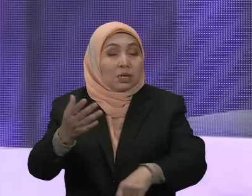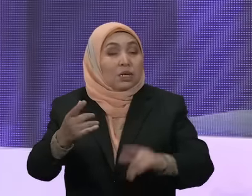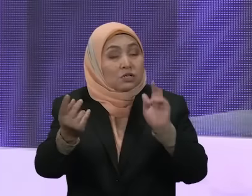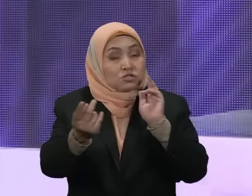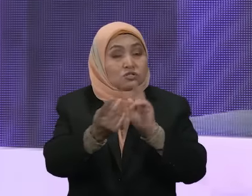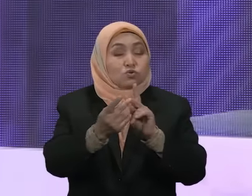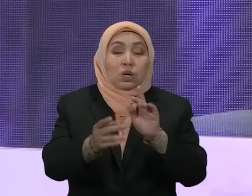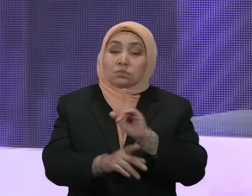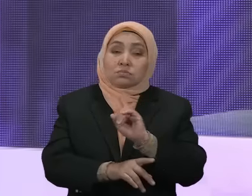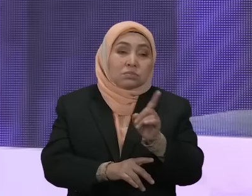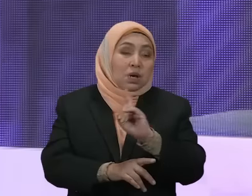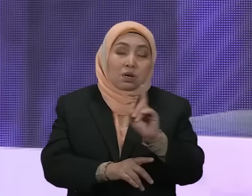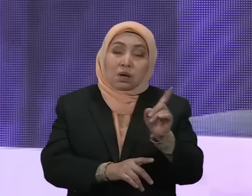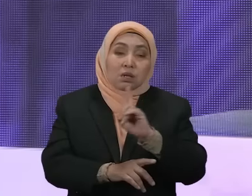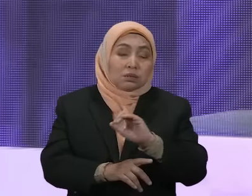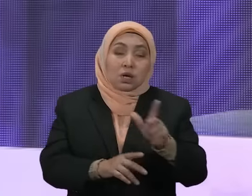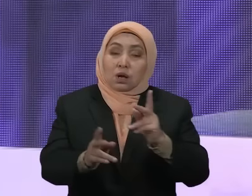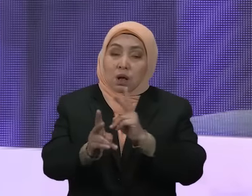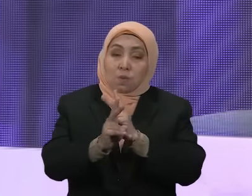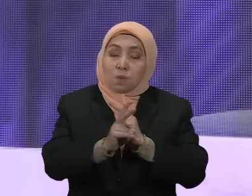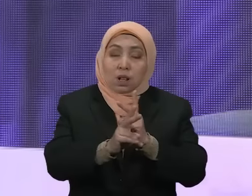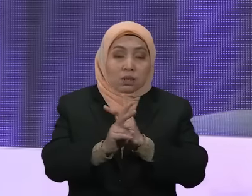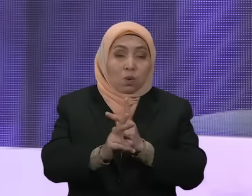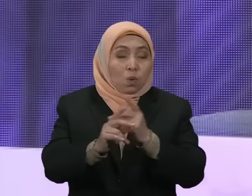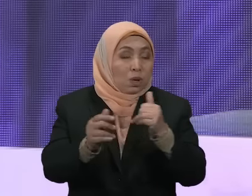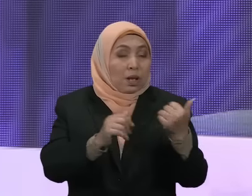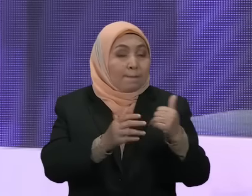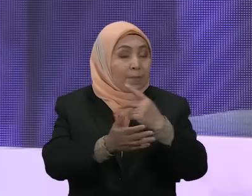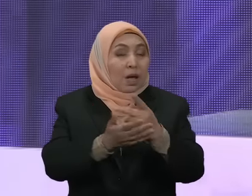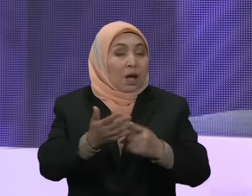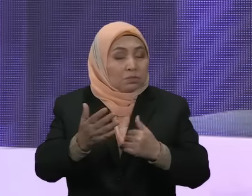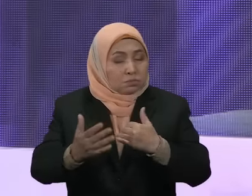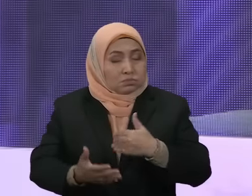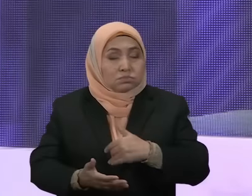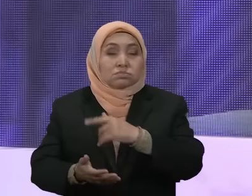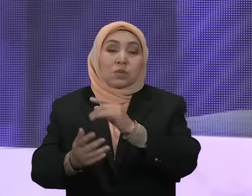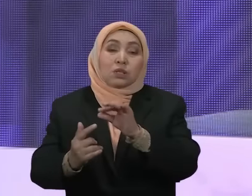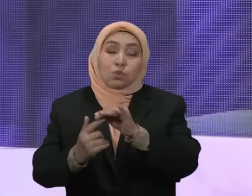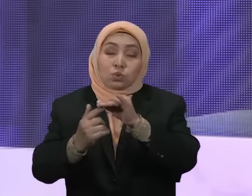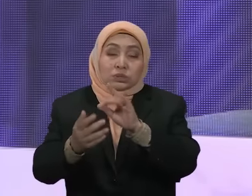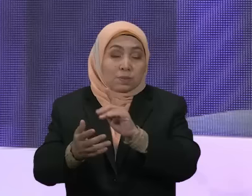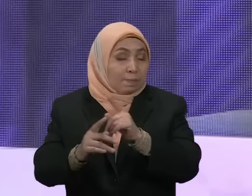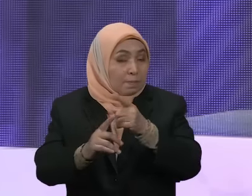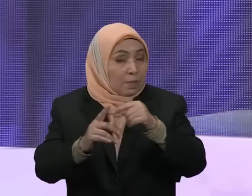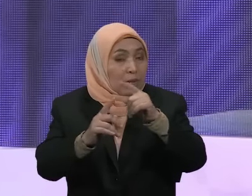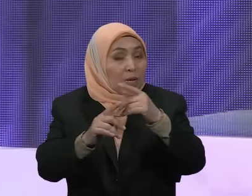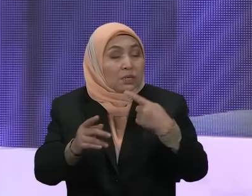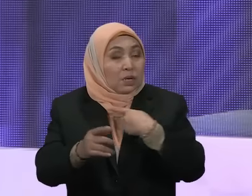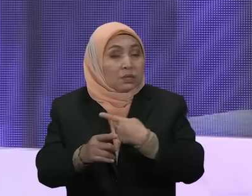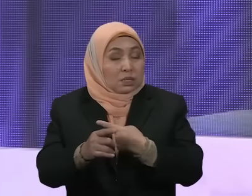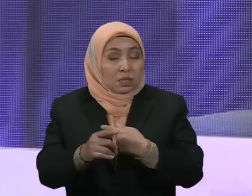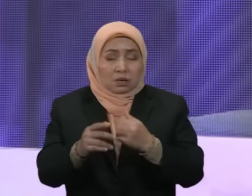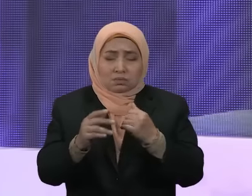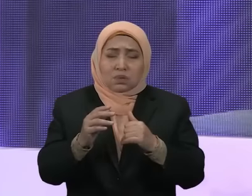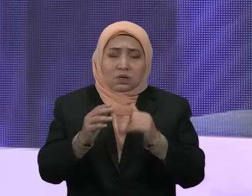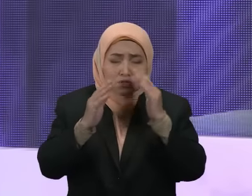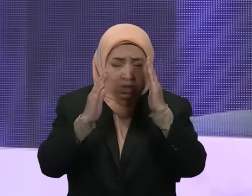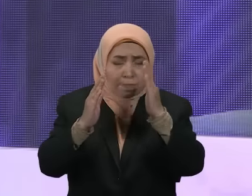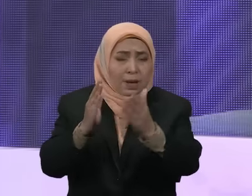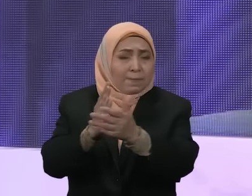sesuai, jangan dikontrol ataupun dikawal oleh pihak tertentu. Jadi apabila kita pakar pada bahagian